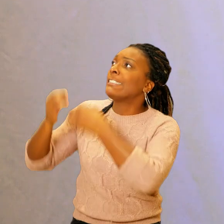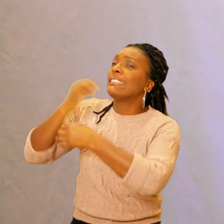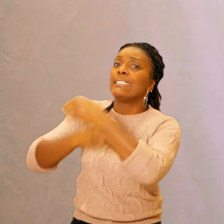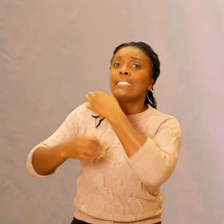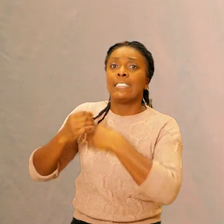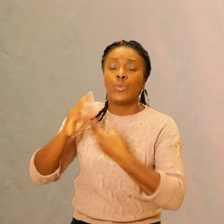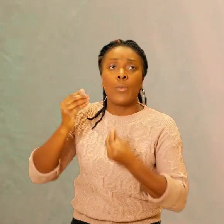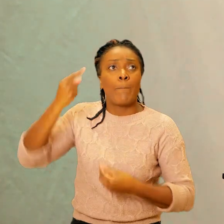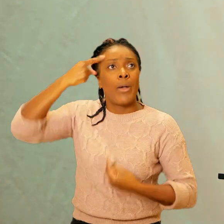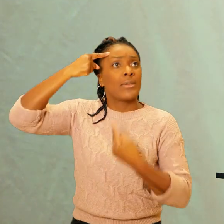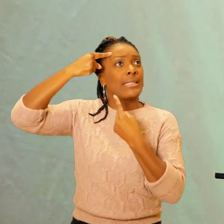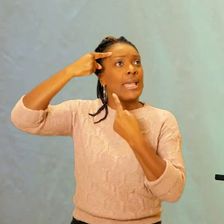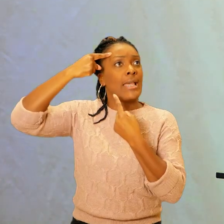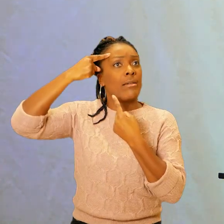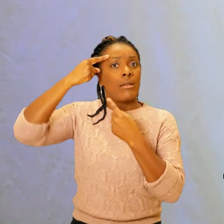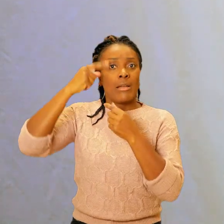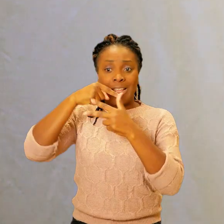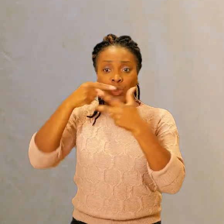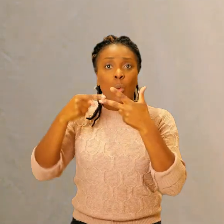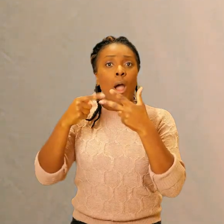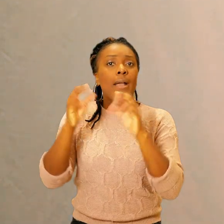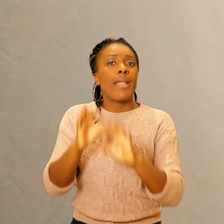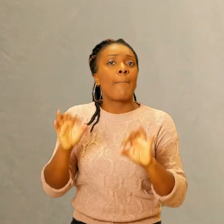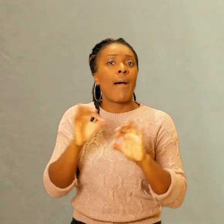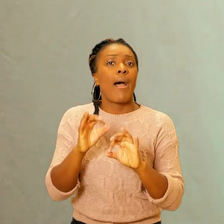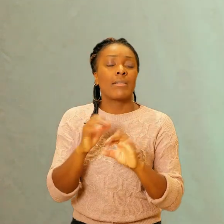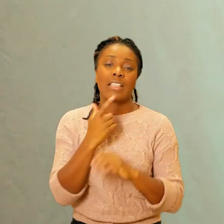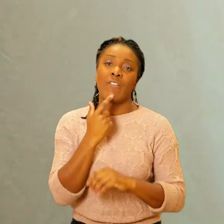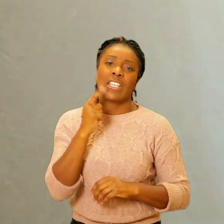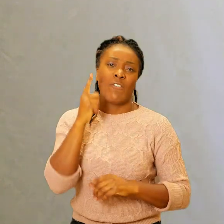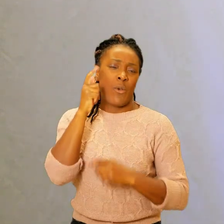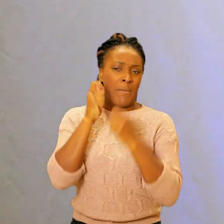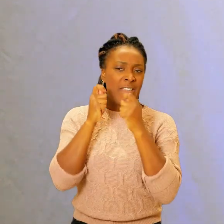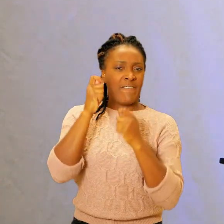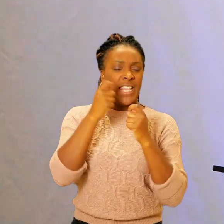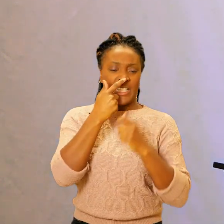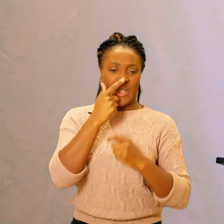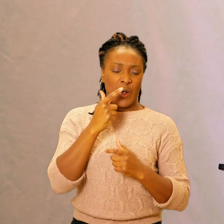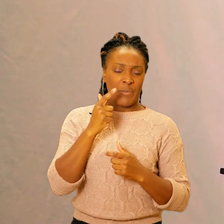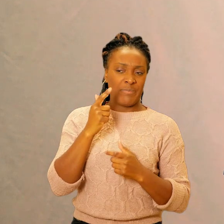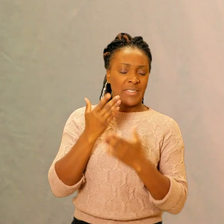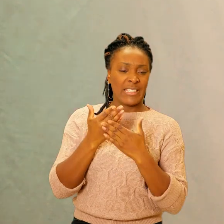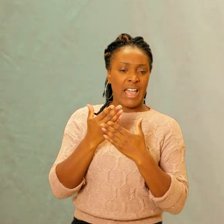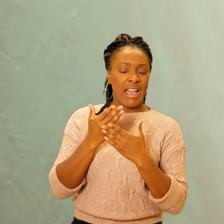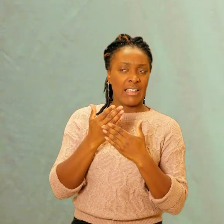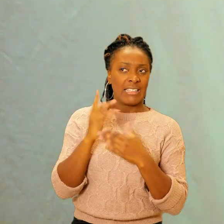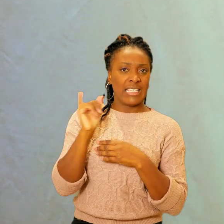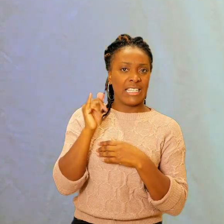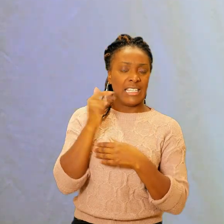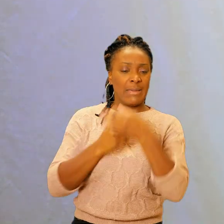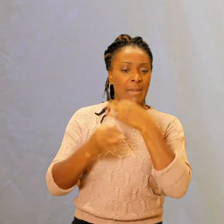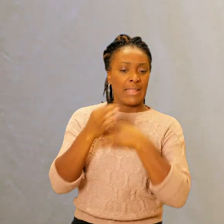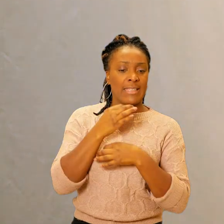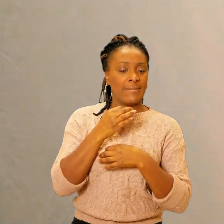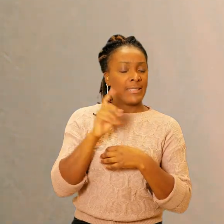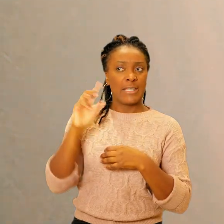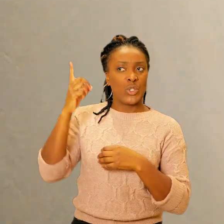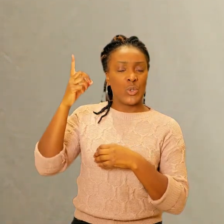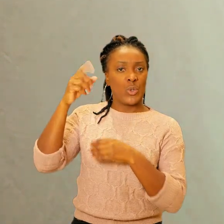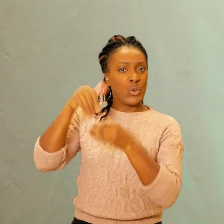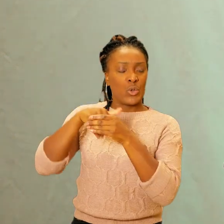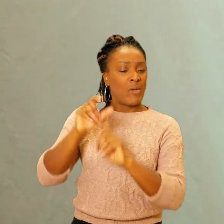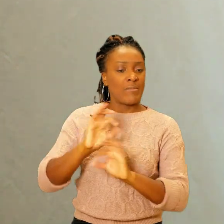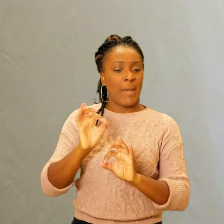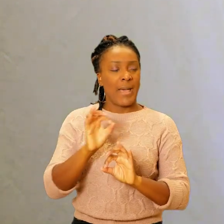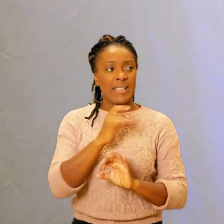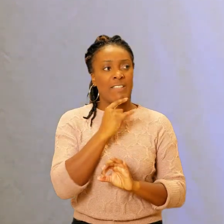la pensée que tu as, alors tu dois t'en méfier. Et commencer à prier, à dire Seigneur, mais cette voix-là, c'est celle de qui? Et Dieu